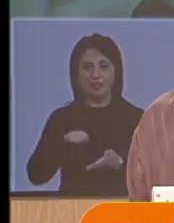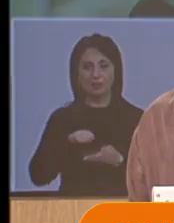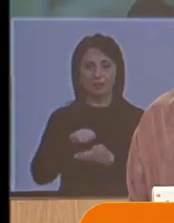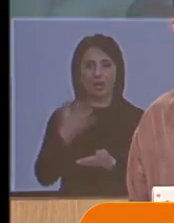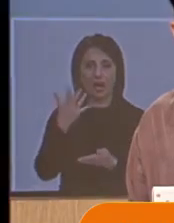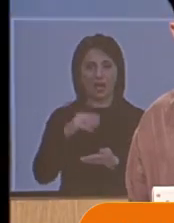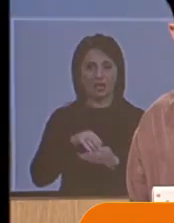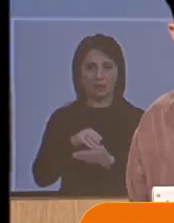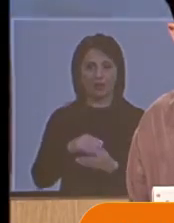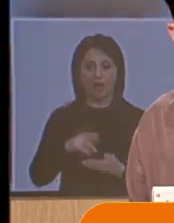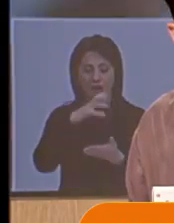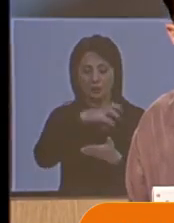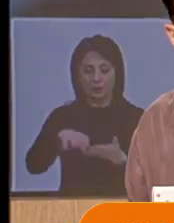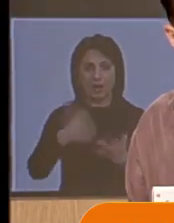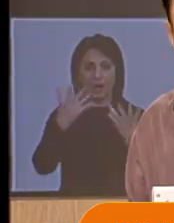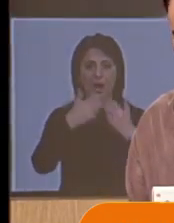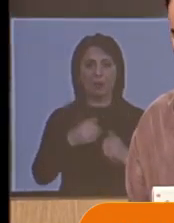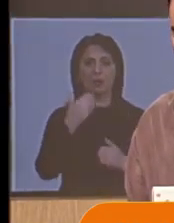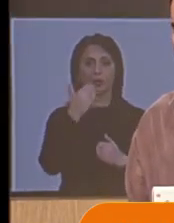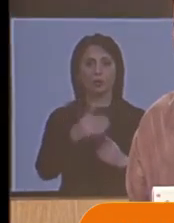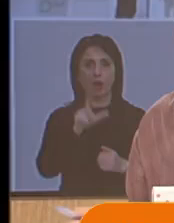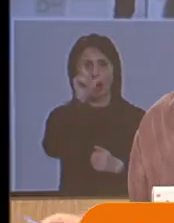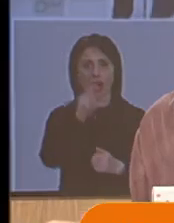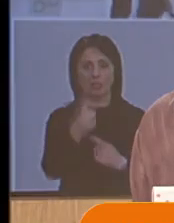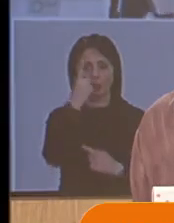მათ რა უნდა გაითვალისწინონ და